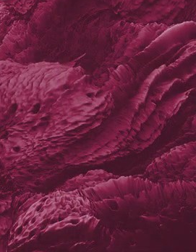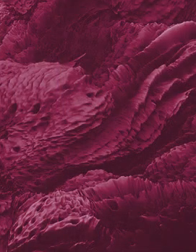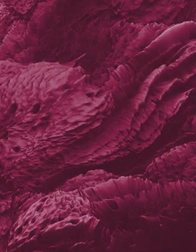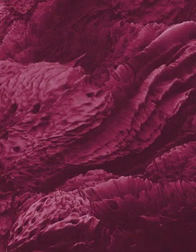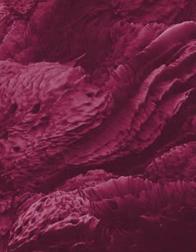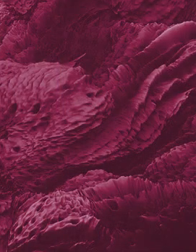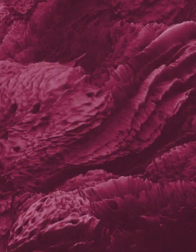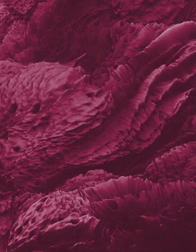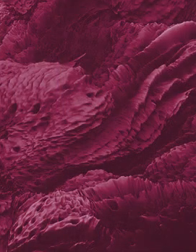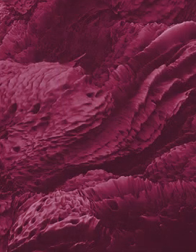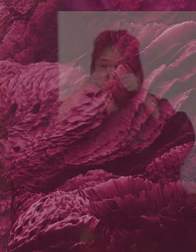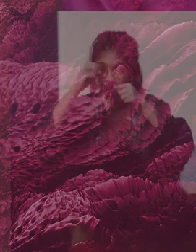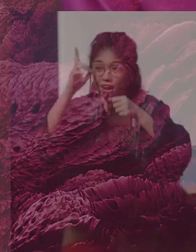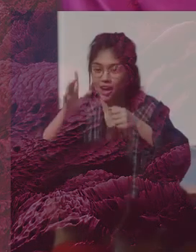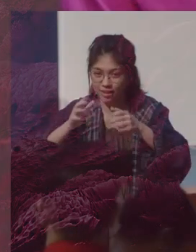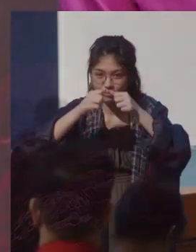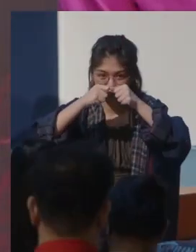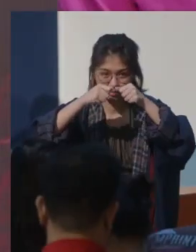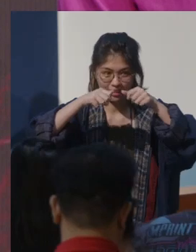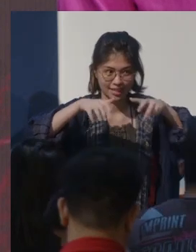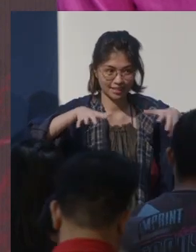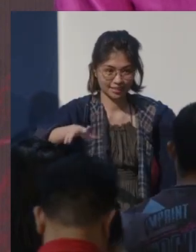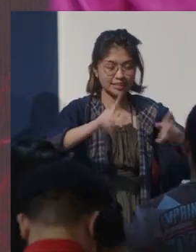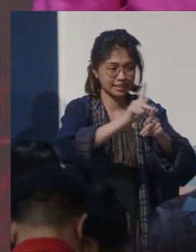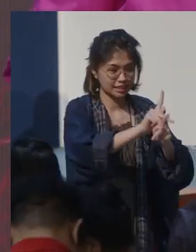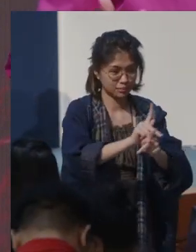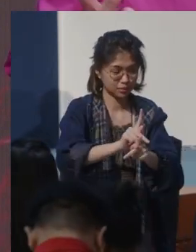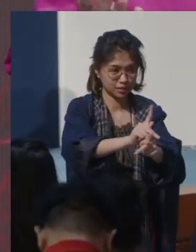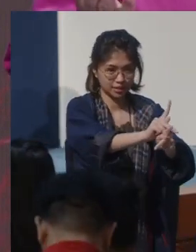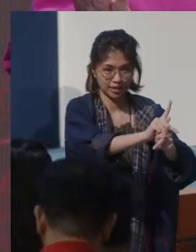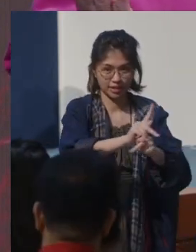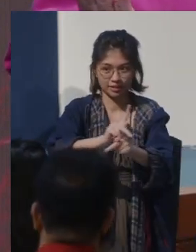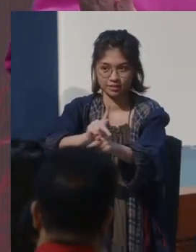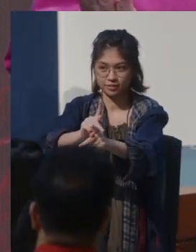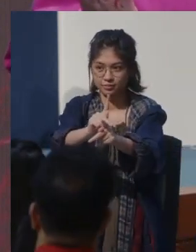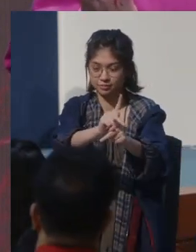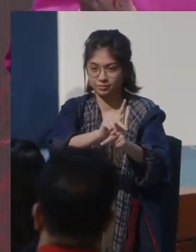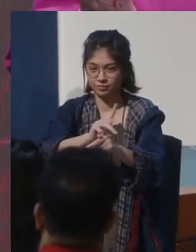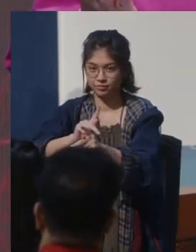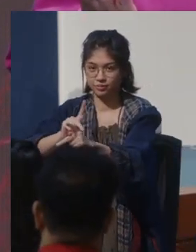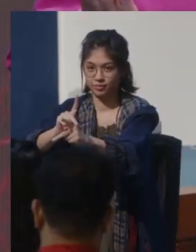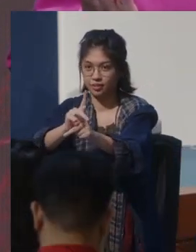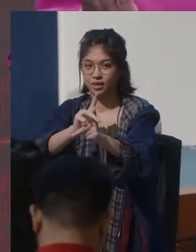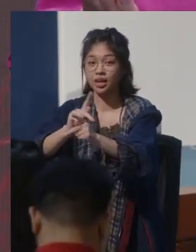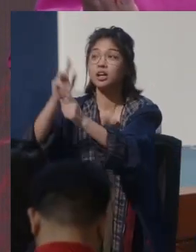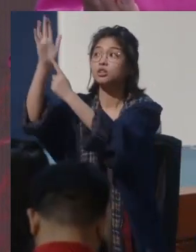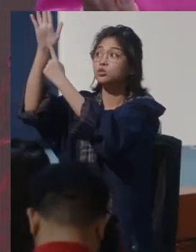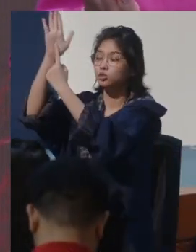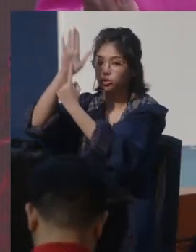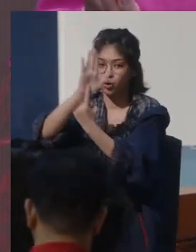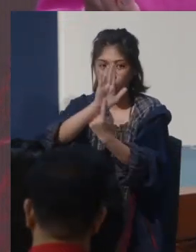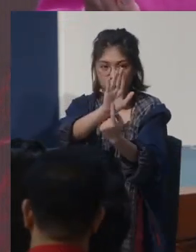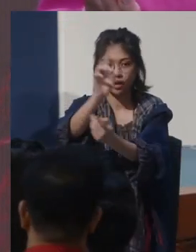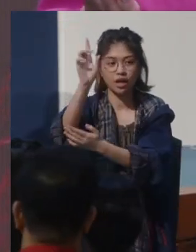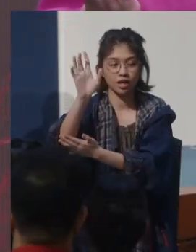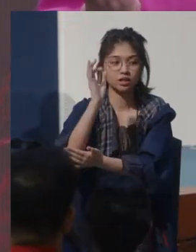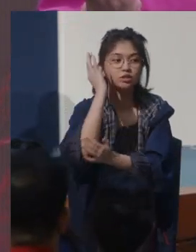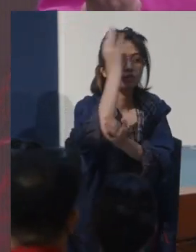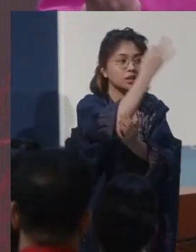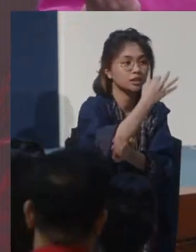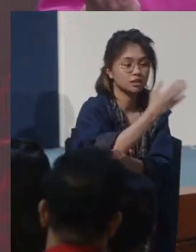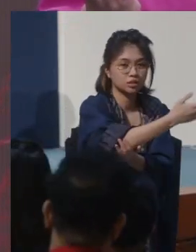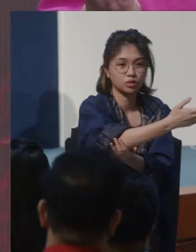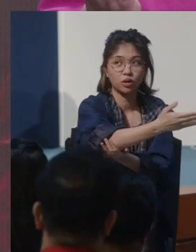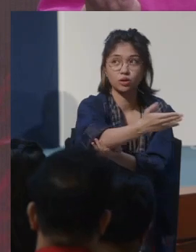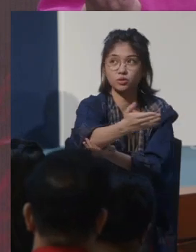Pagpalain kayo ng Panginoon at ingatan kayo. Paliwanagin nawa ng Panginoon ang Kanyang mukha sa inyo at mahabag sa inyo.